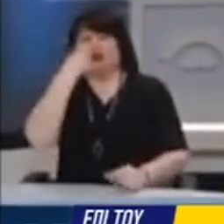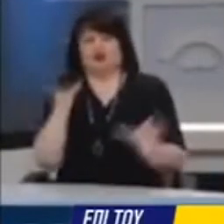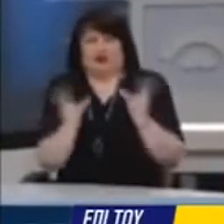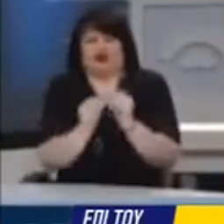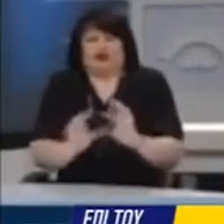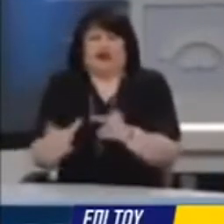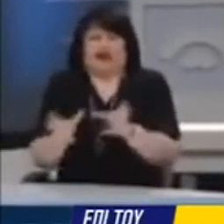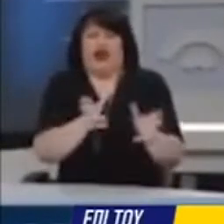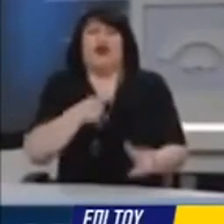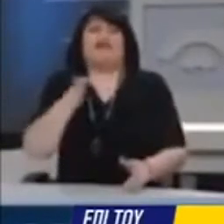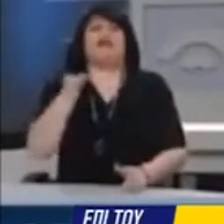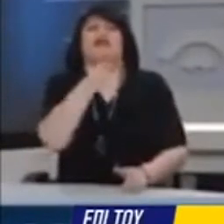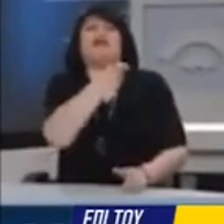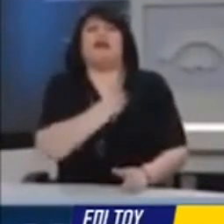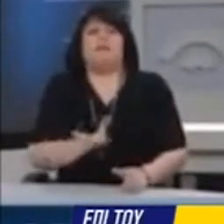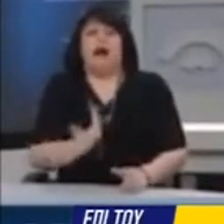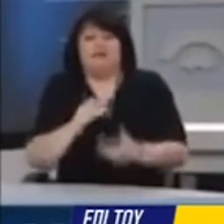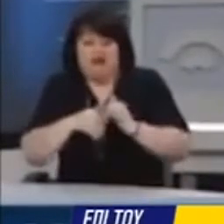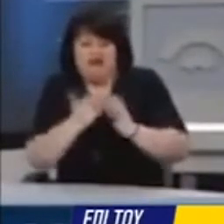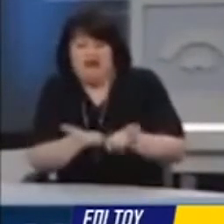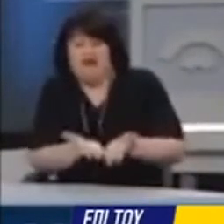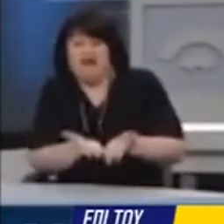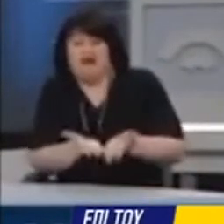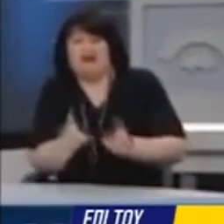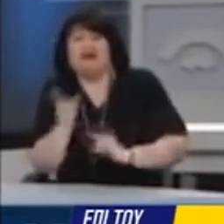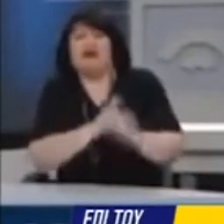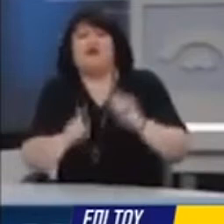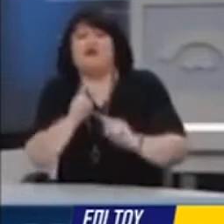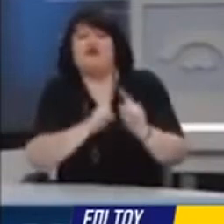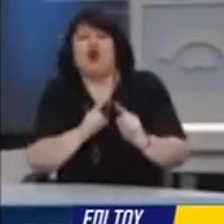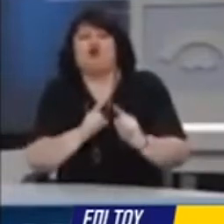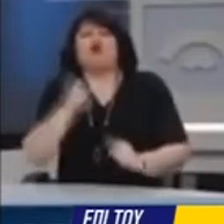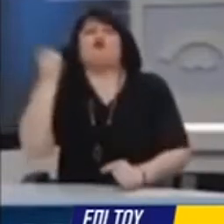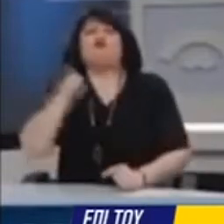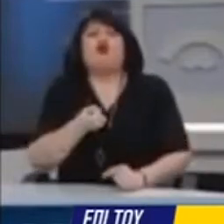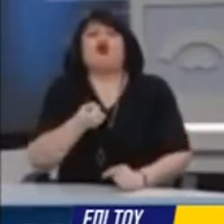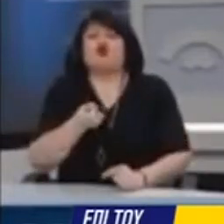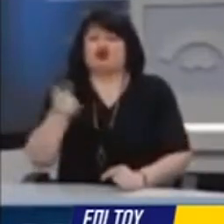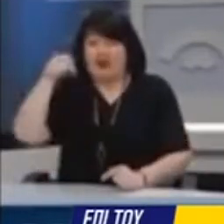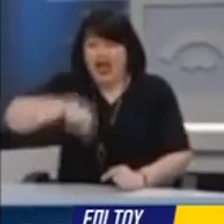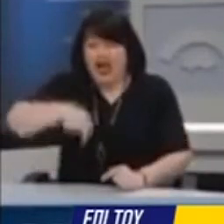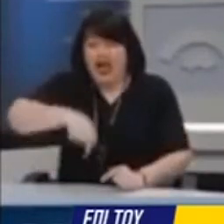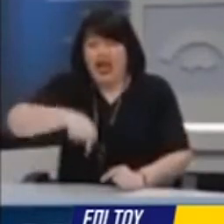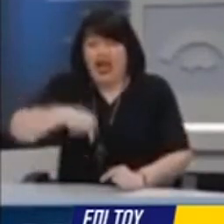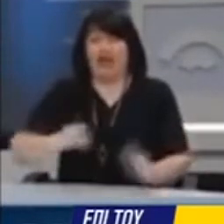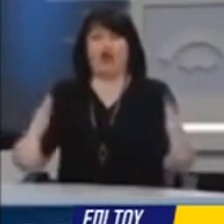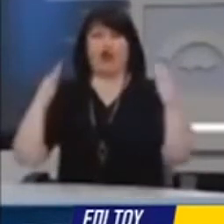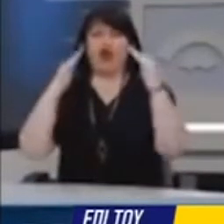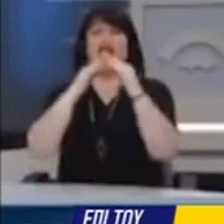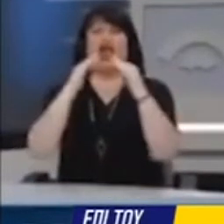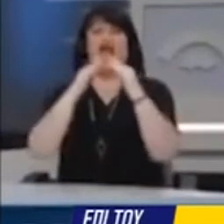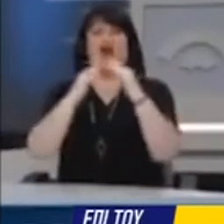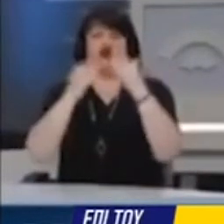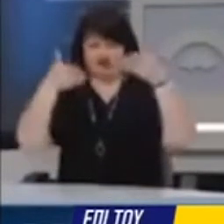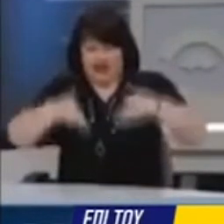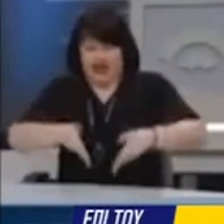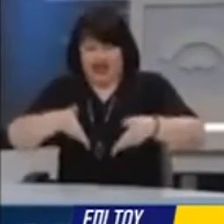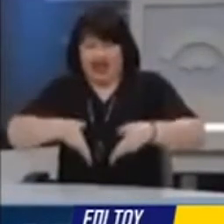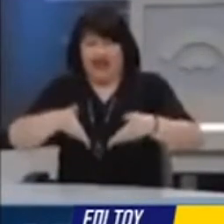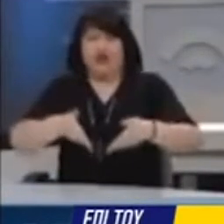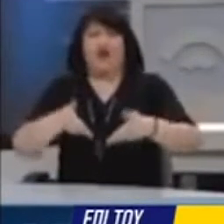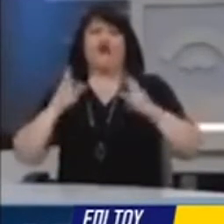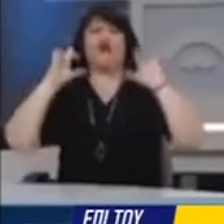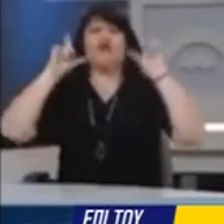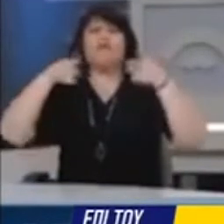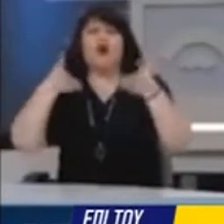καψόνες να πηγαίνουμε στα κανάλια να ασχολούμαστε εδώ ποιος θα κάνει νούμερα. Εδώ είναι ο ναός. Εδώ είναι ο